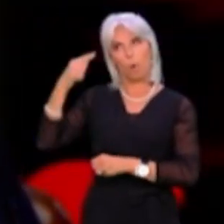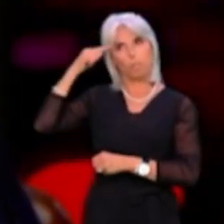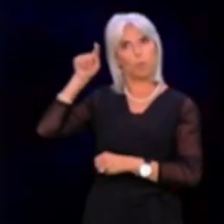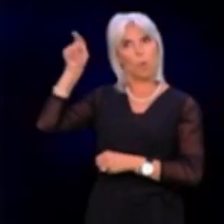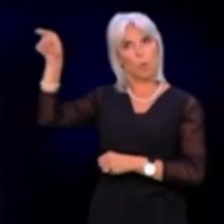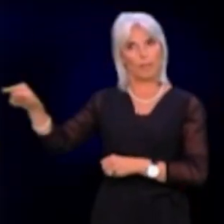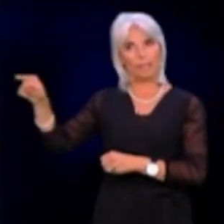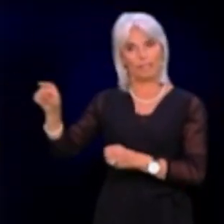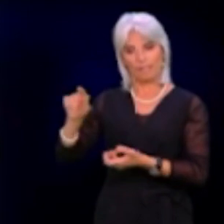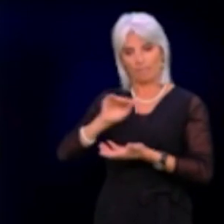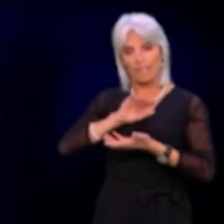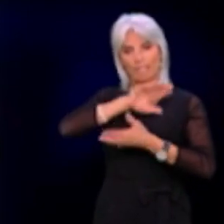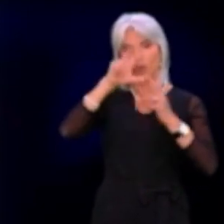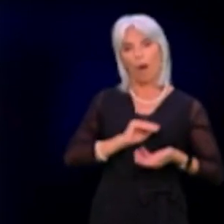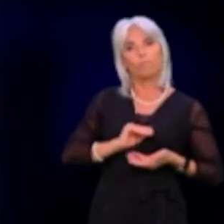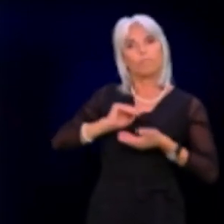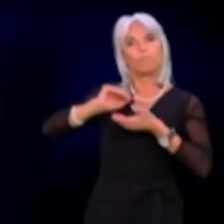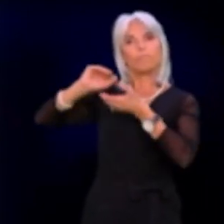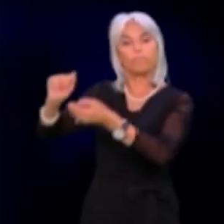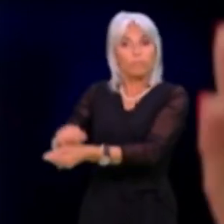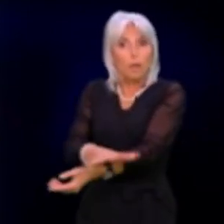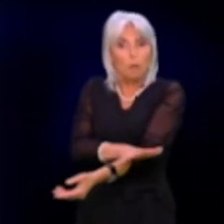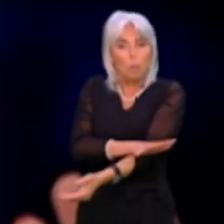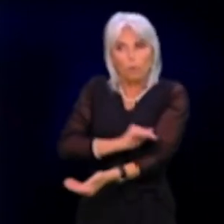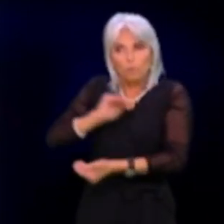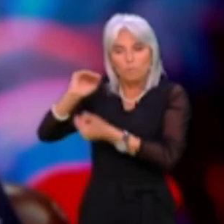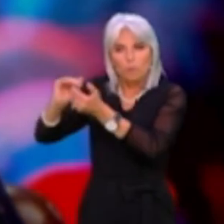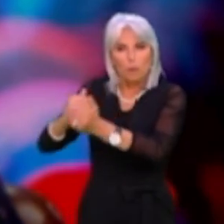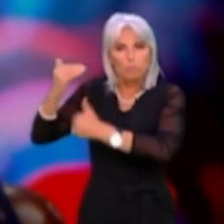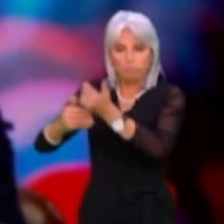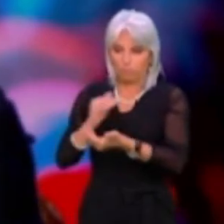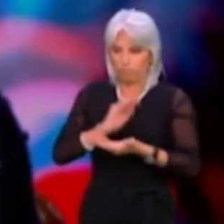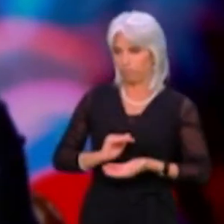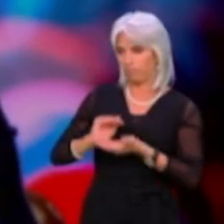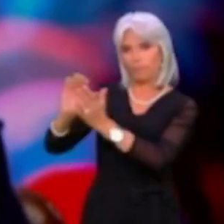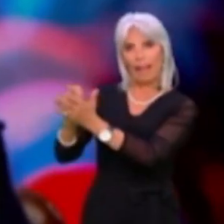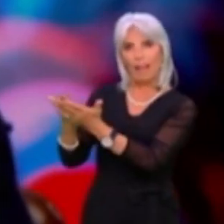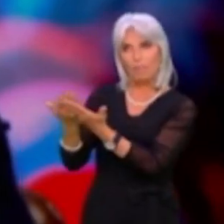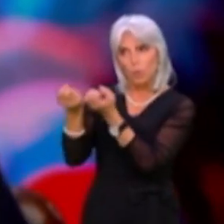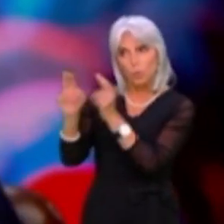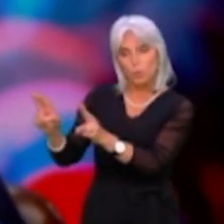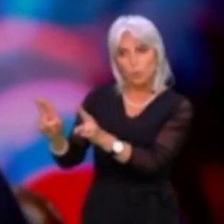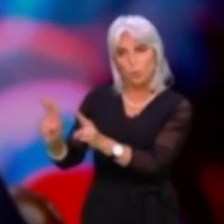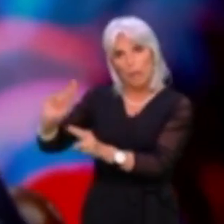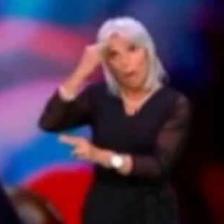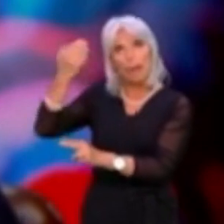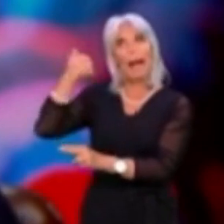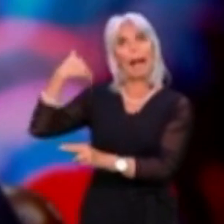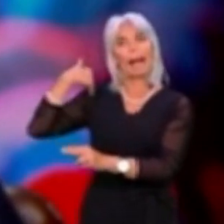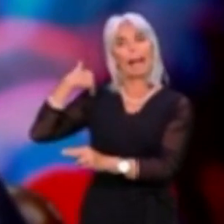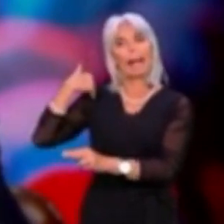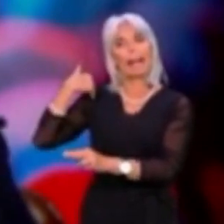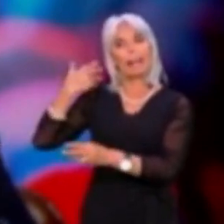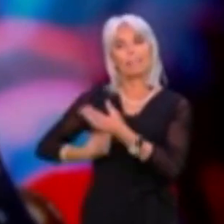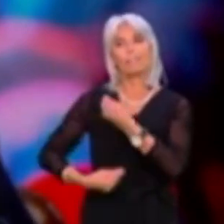lui transmettre toute son histoire parce qu'on avait vu beaucoup d'émotions de toutes sortes et j'avais besoin d'être sûre qu'il s'en souvienne et voilà, de